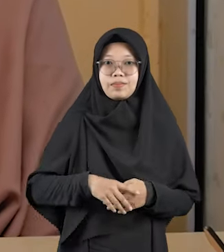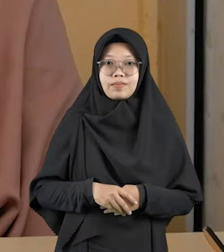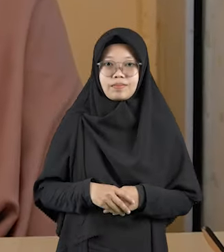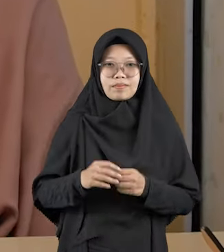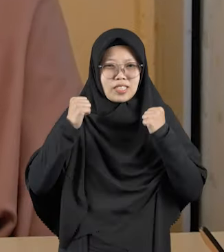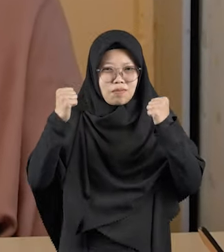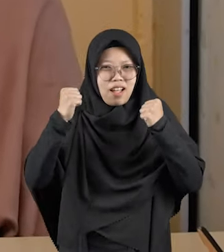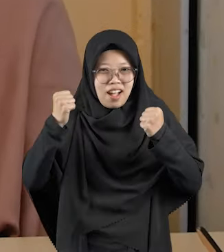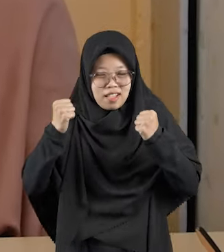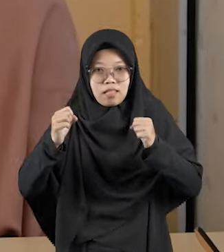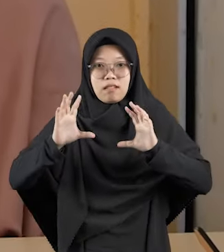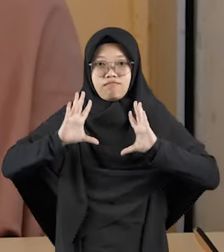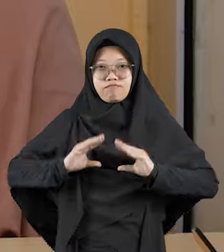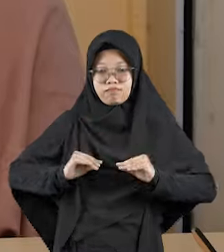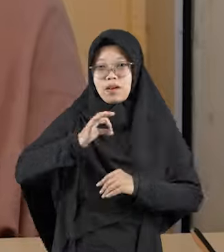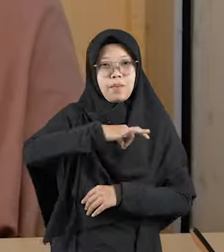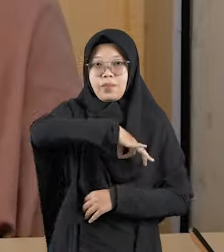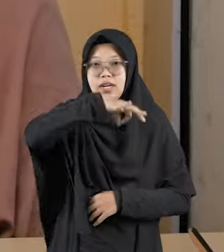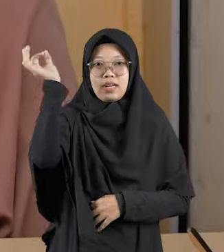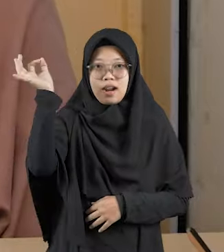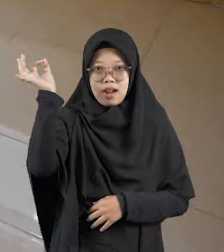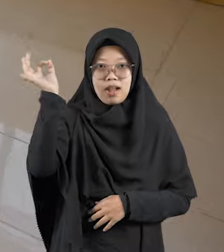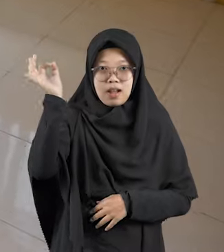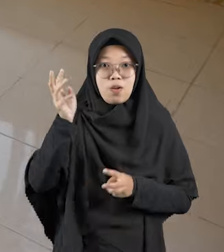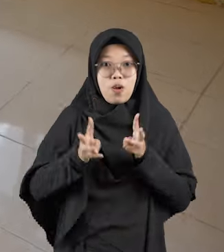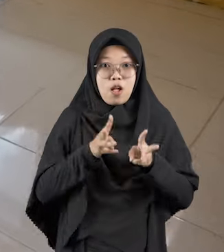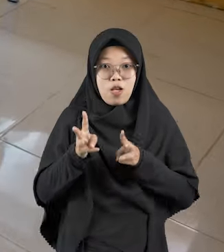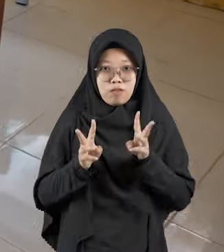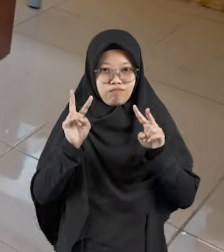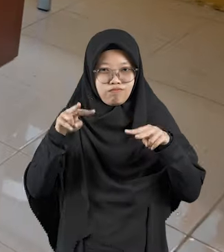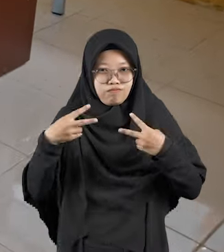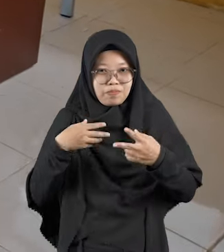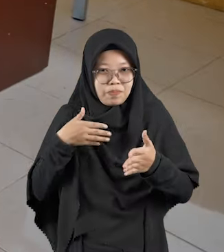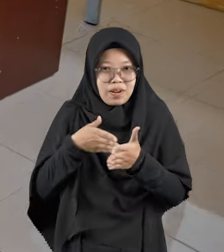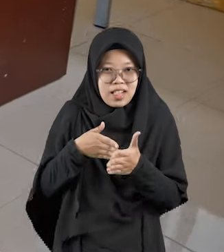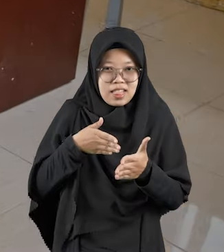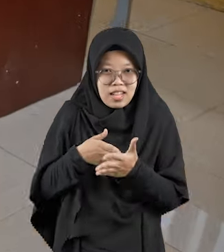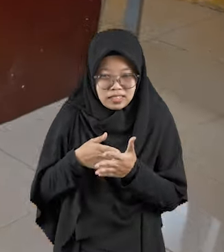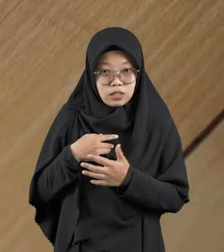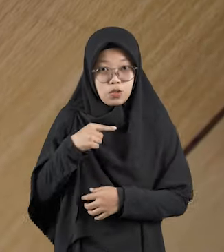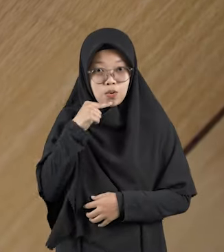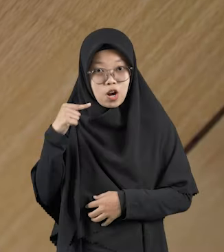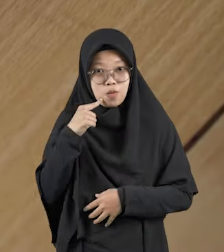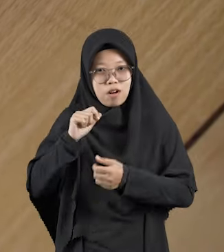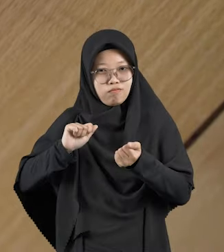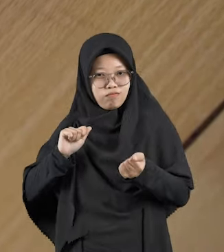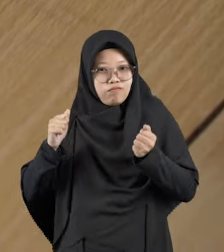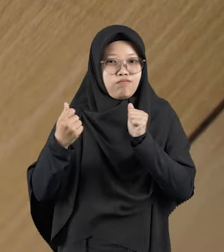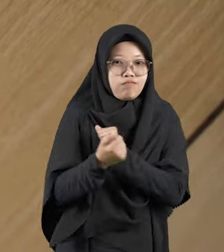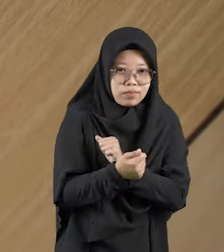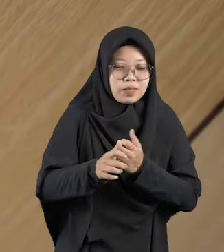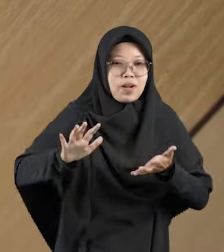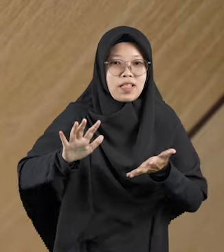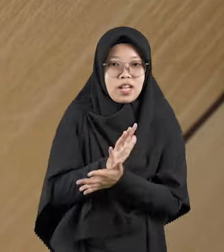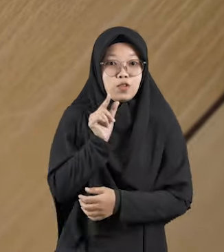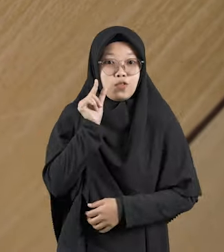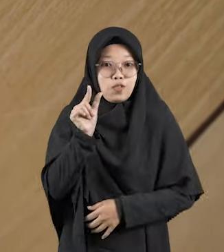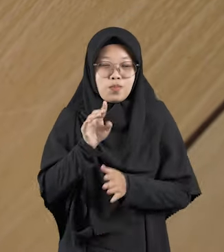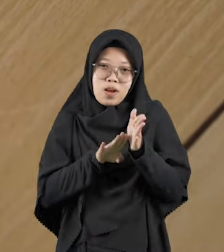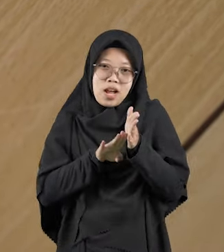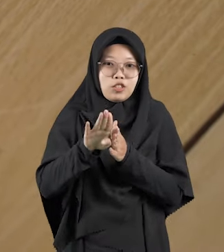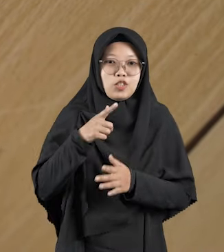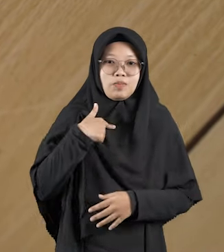tunanetra. Semangat tidak pernah surut, walau keadaan fisiknya memiliki keterbatasan, bahkan kekurangannya menjadi